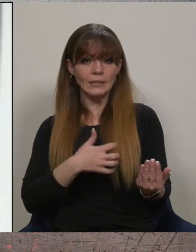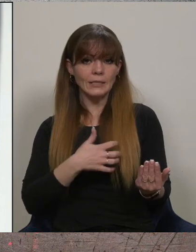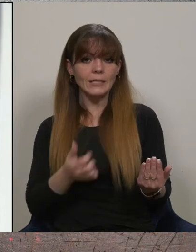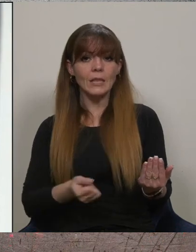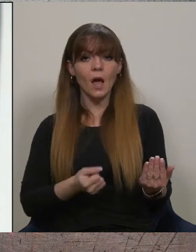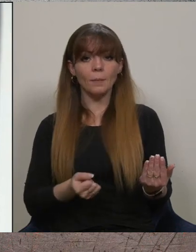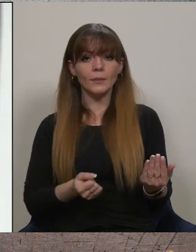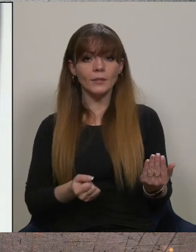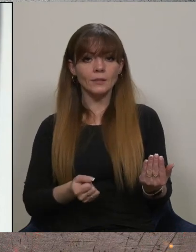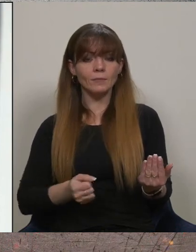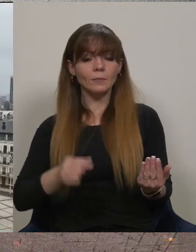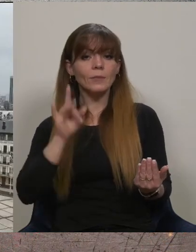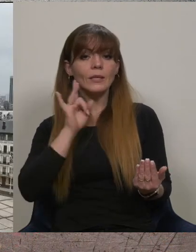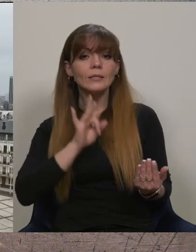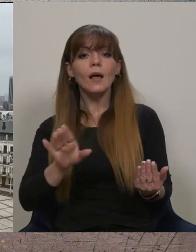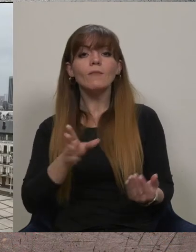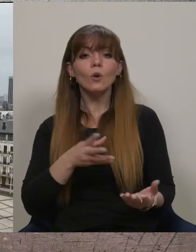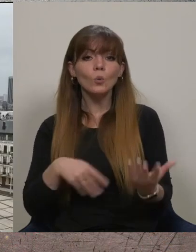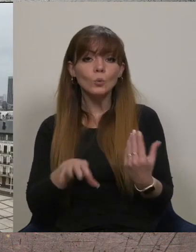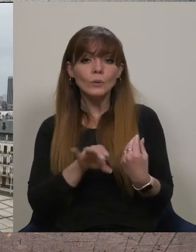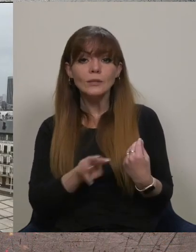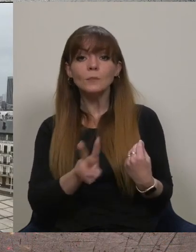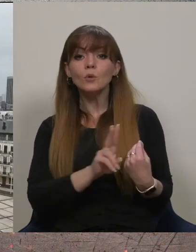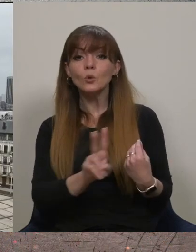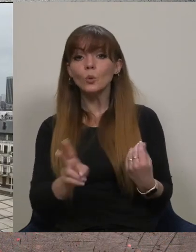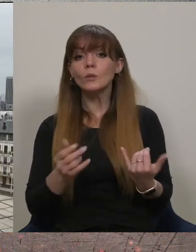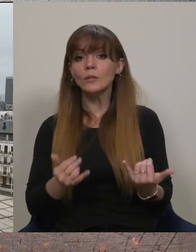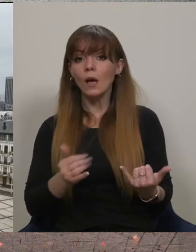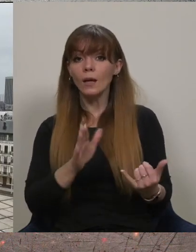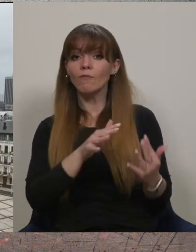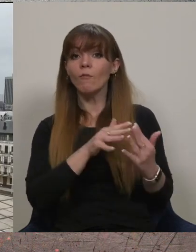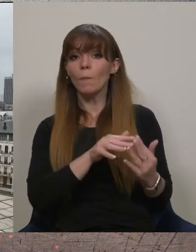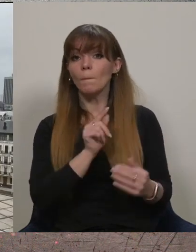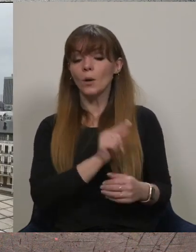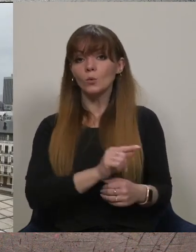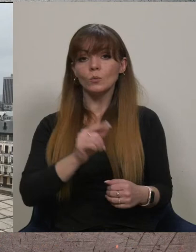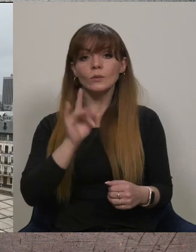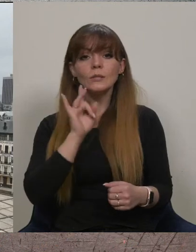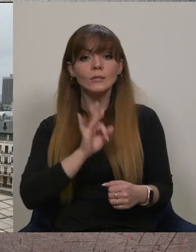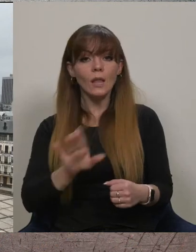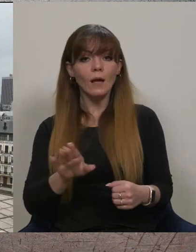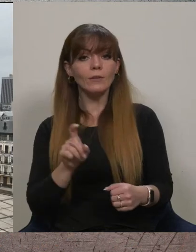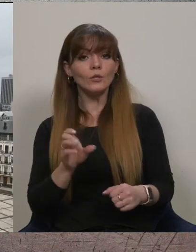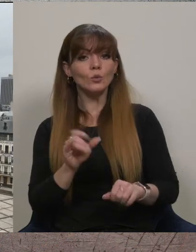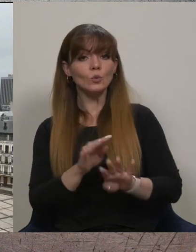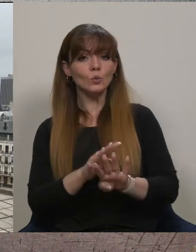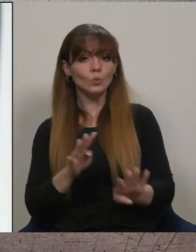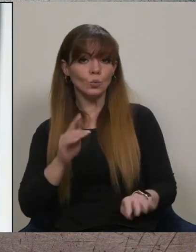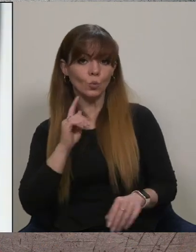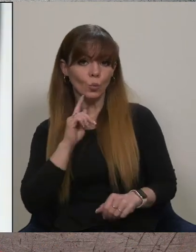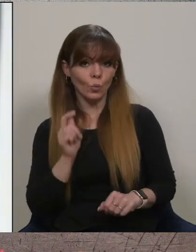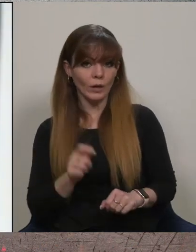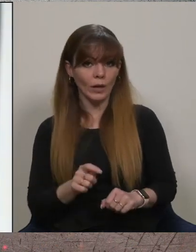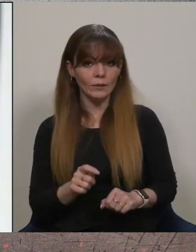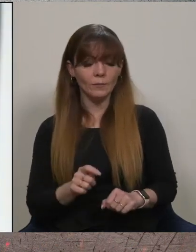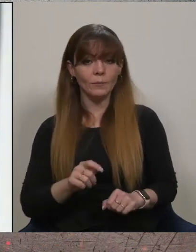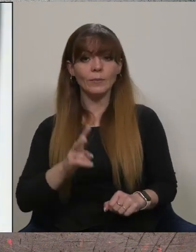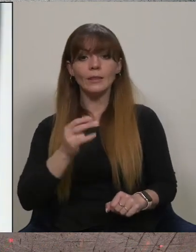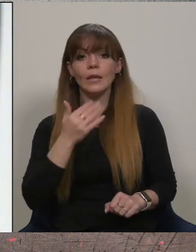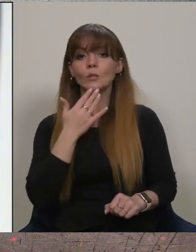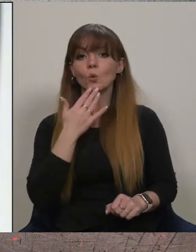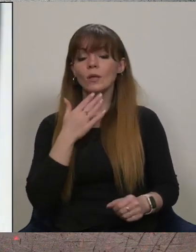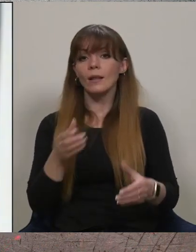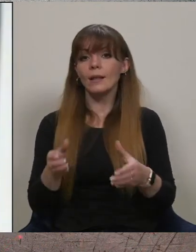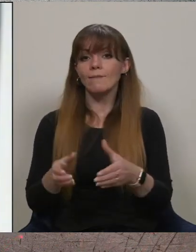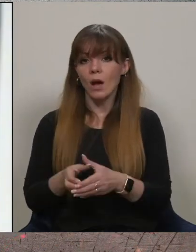незламність. Слава усім, хто зараз в бою. Слава Збройним силам України, Національній